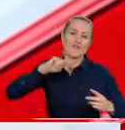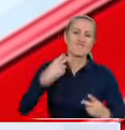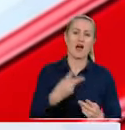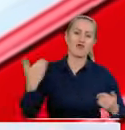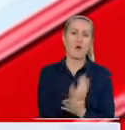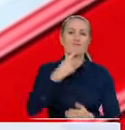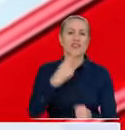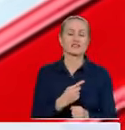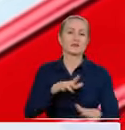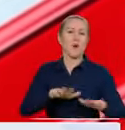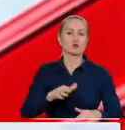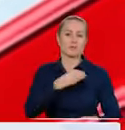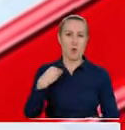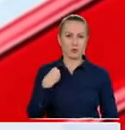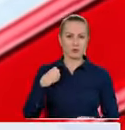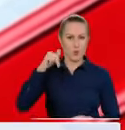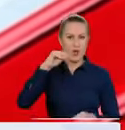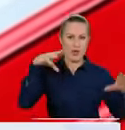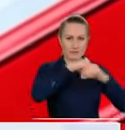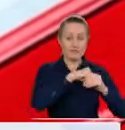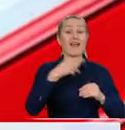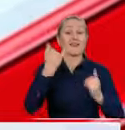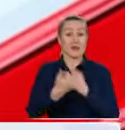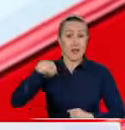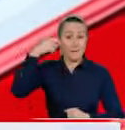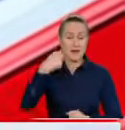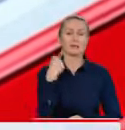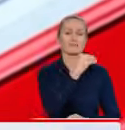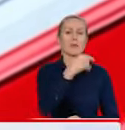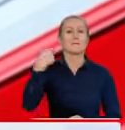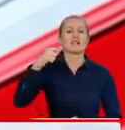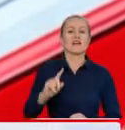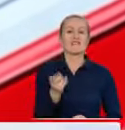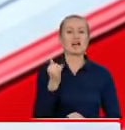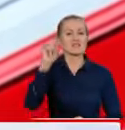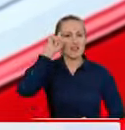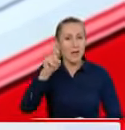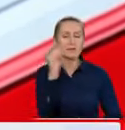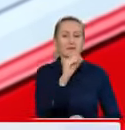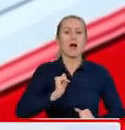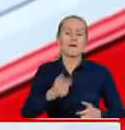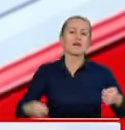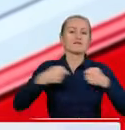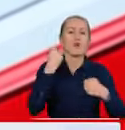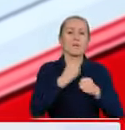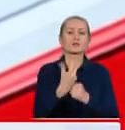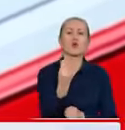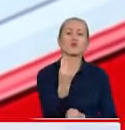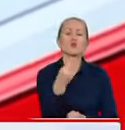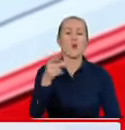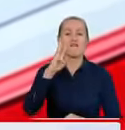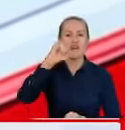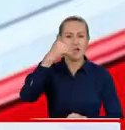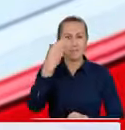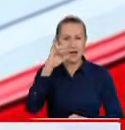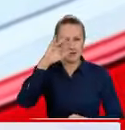jako prezydent natychmiast zwrócę się do prezydenta Macrona i kanclerz Merkel o wznowienie prac Trójkąta Weimarskiego. Będę intensywnie